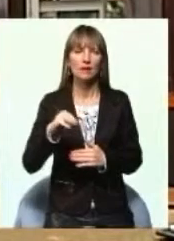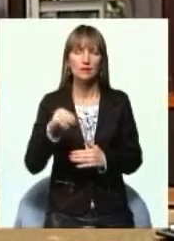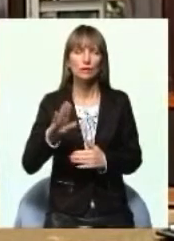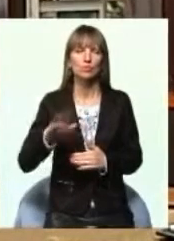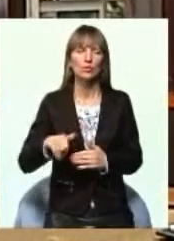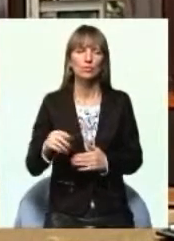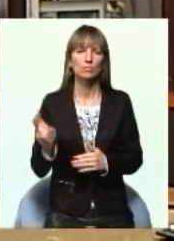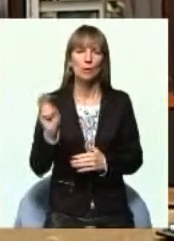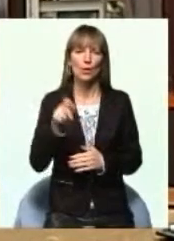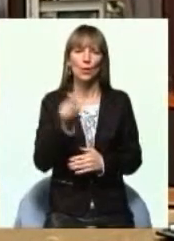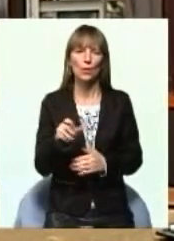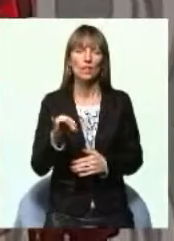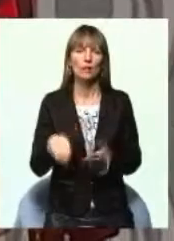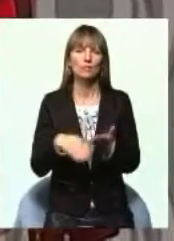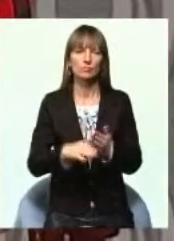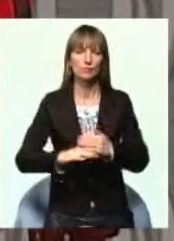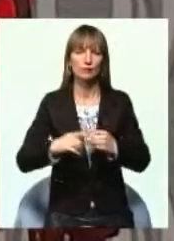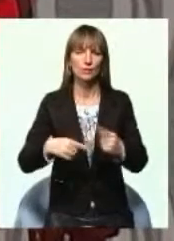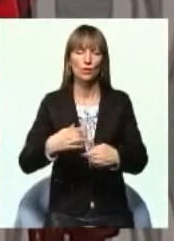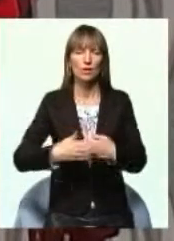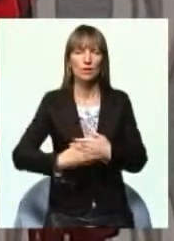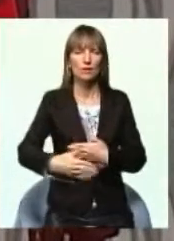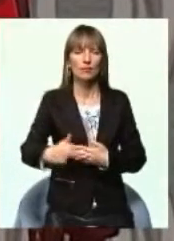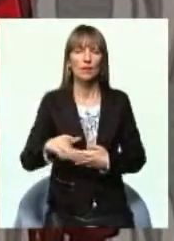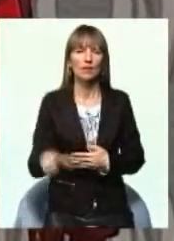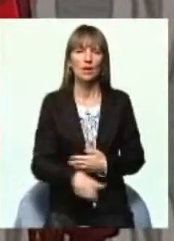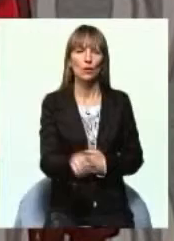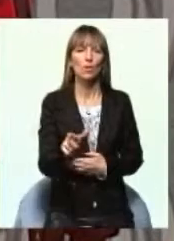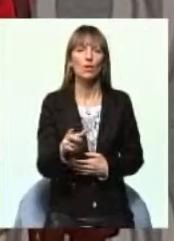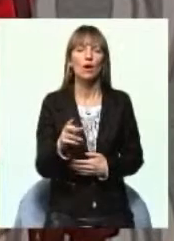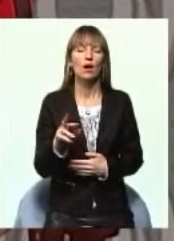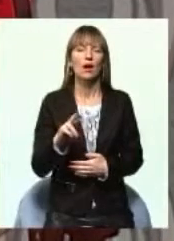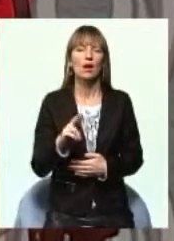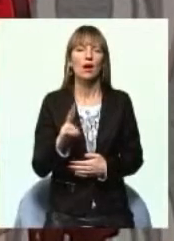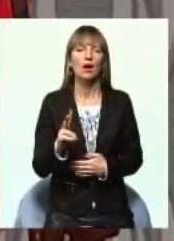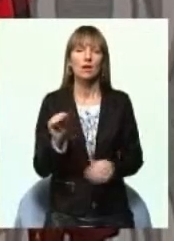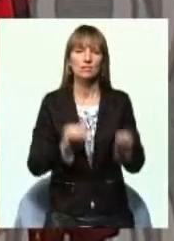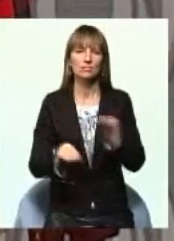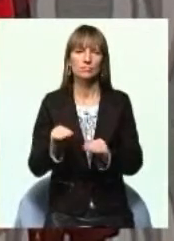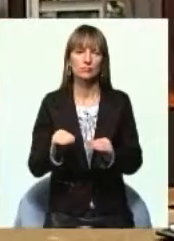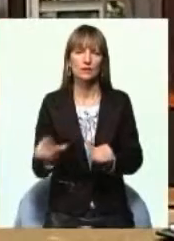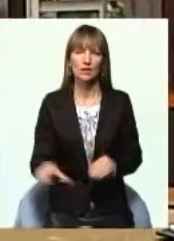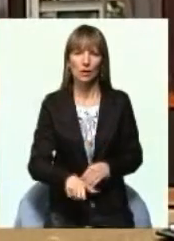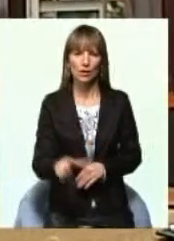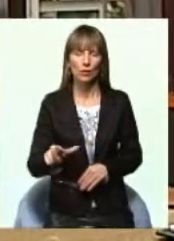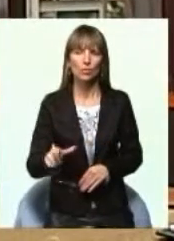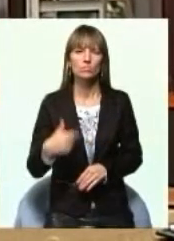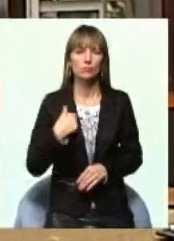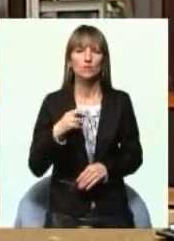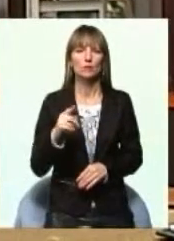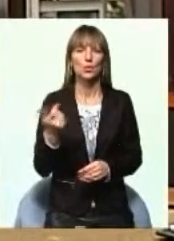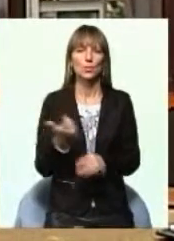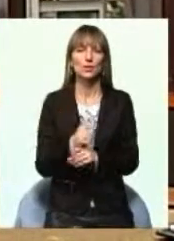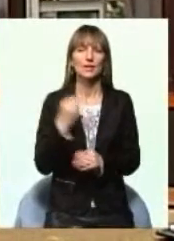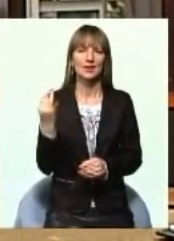укладывают асфальт. Так, а чи хотів би ти дізнатися, як саме це роблять і з чого взагалі цей асфальт складається? Мені було б